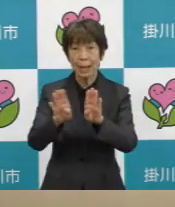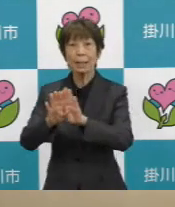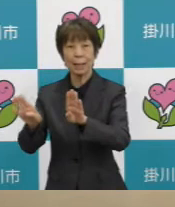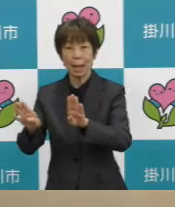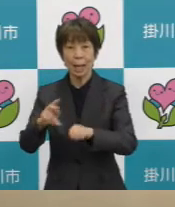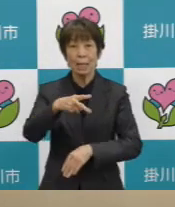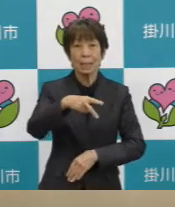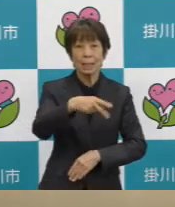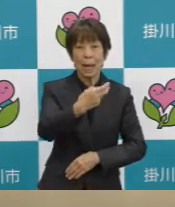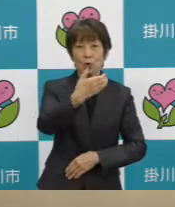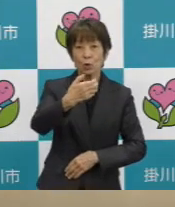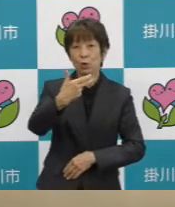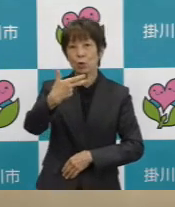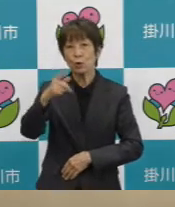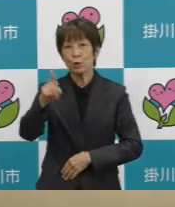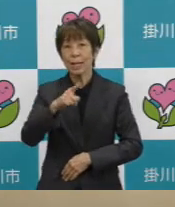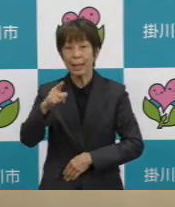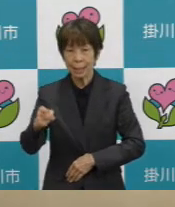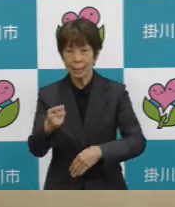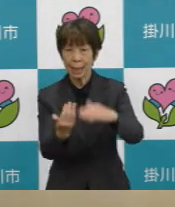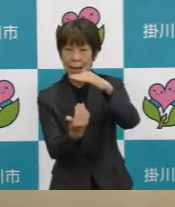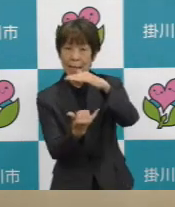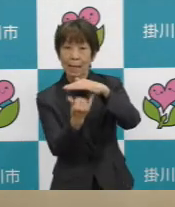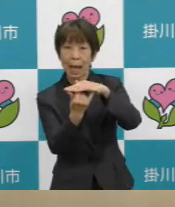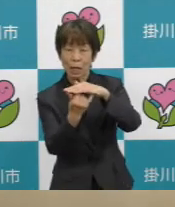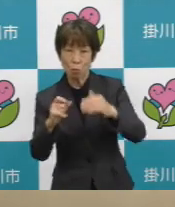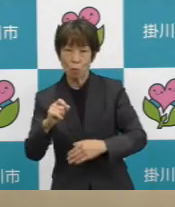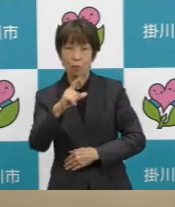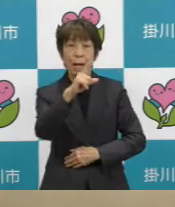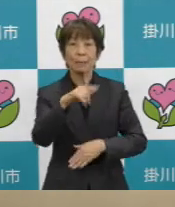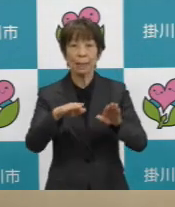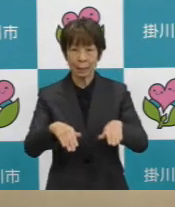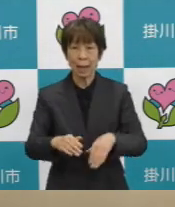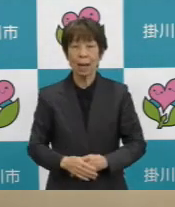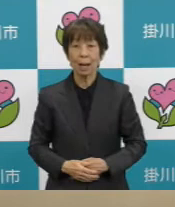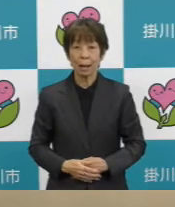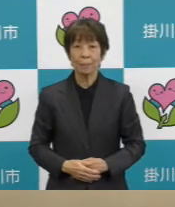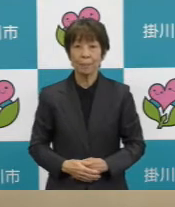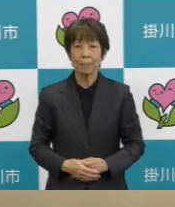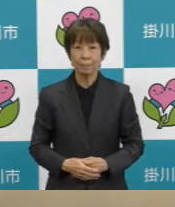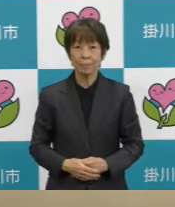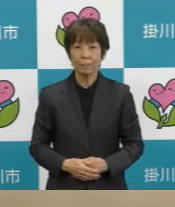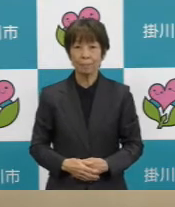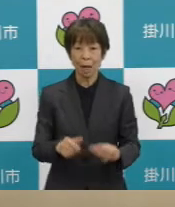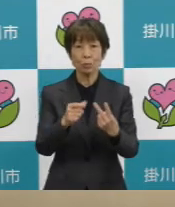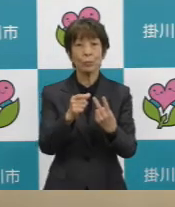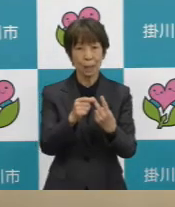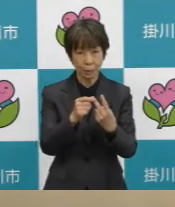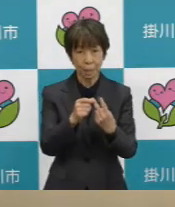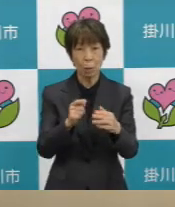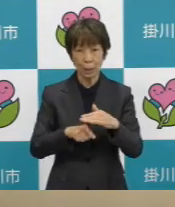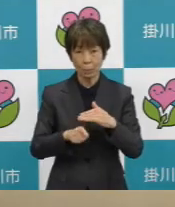297人の定員を増やしたということになります。で、2つ目ではありますけれども、これは